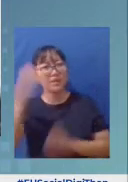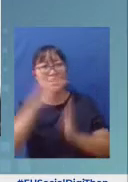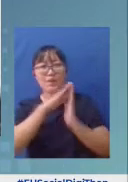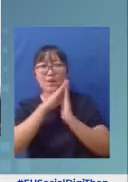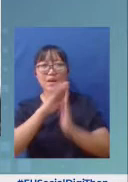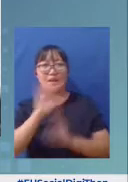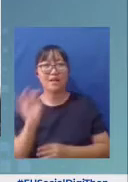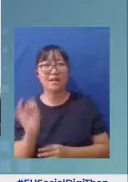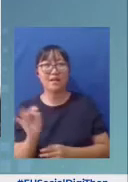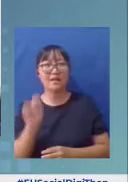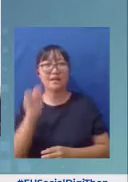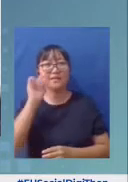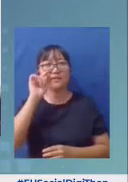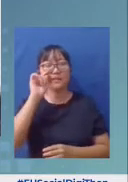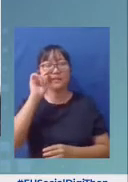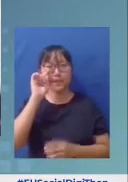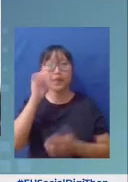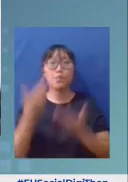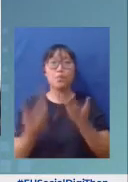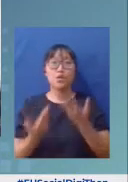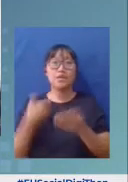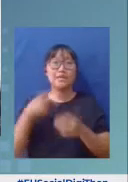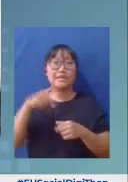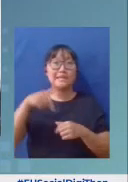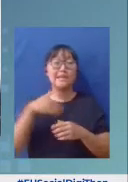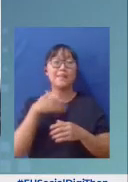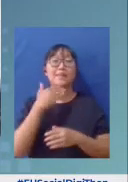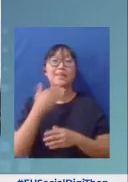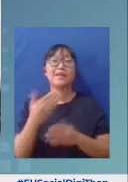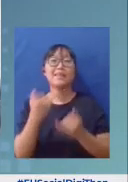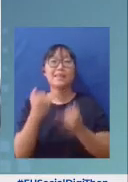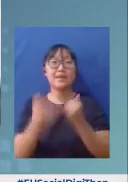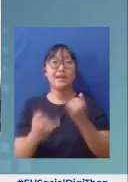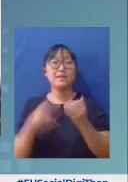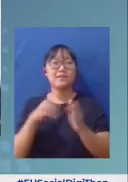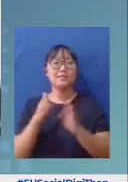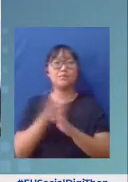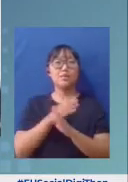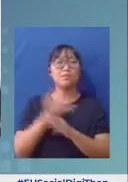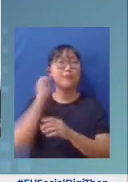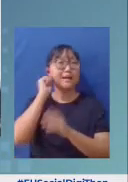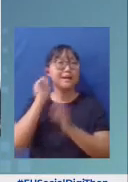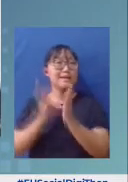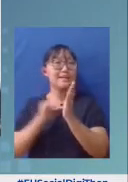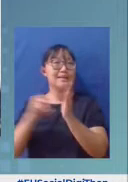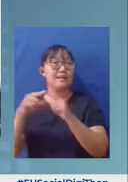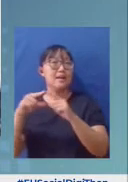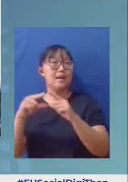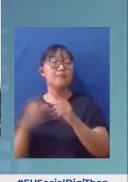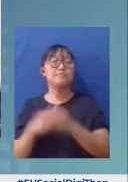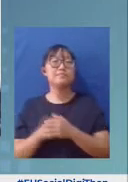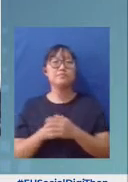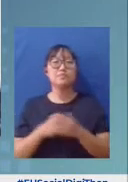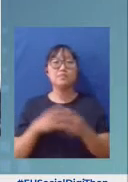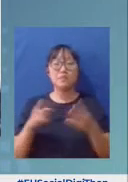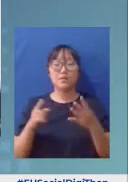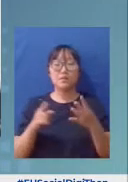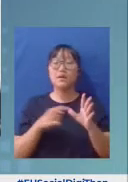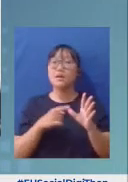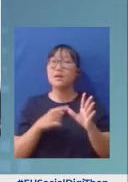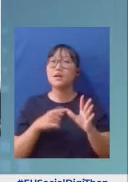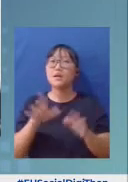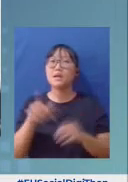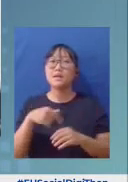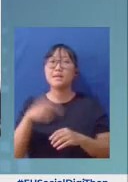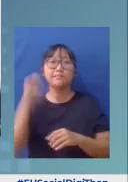sebelum Mbak Nina nanti masuk ke sesi berbagi yang kedua. Dari Mbak Tika Ayu dari gagasanonline.com, Bu Diana, tadi